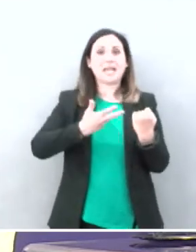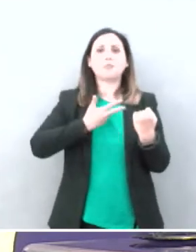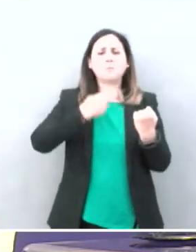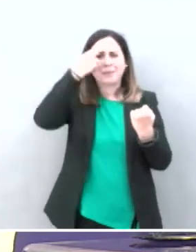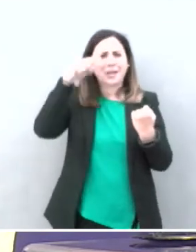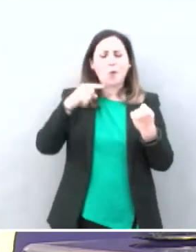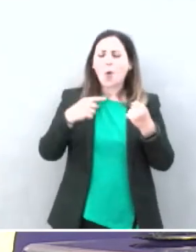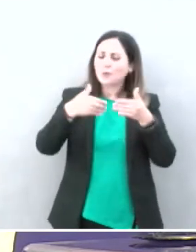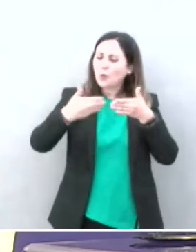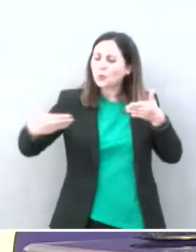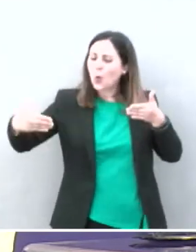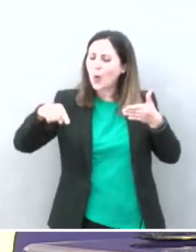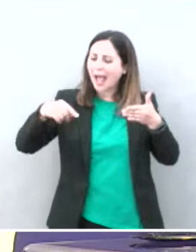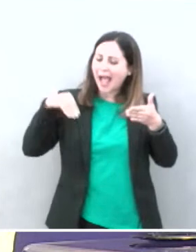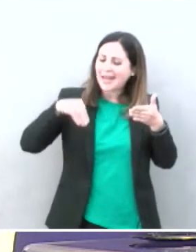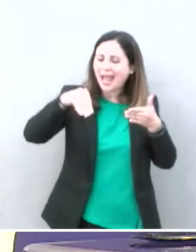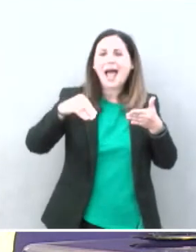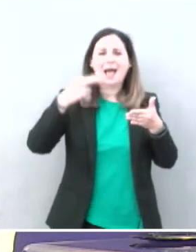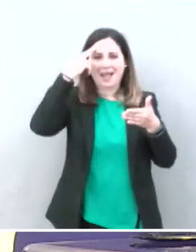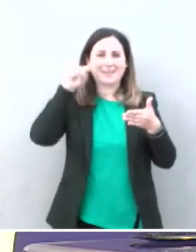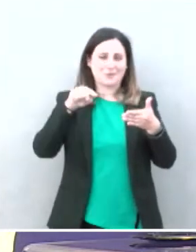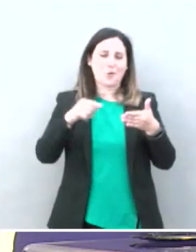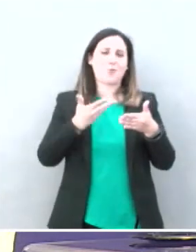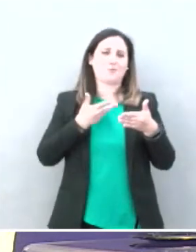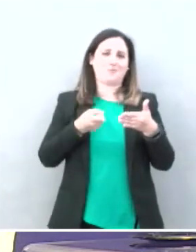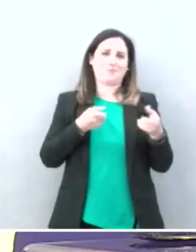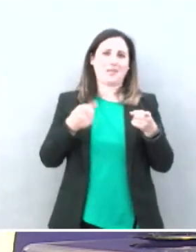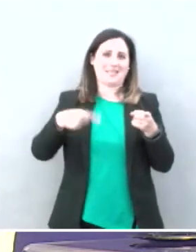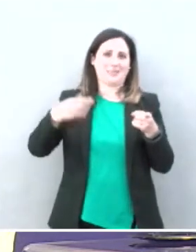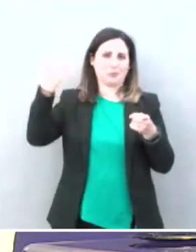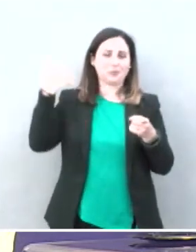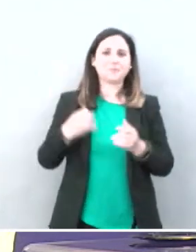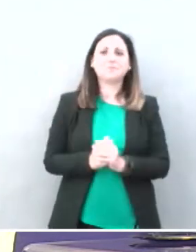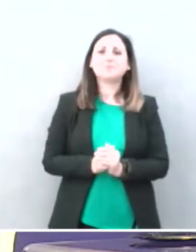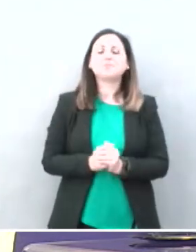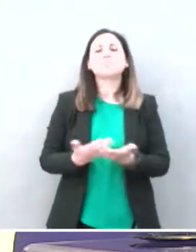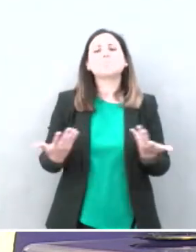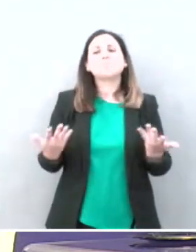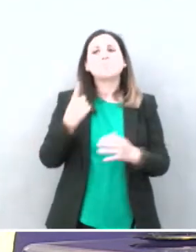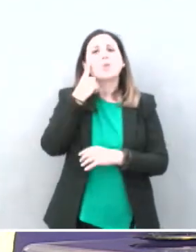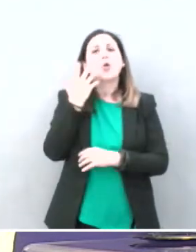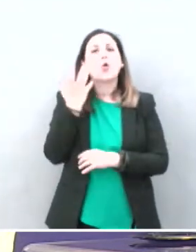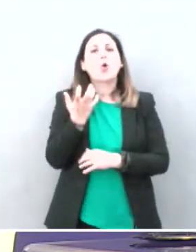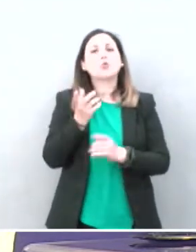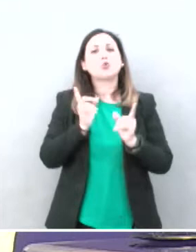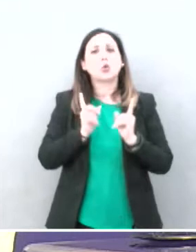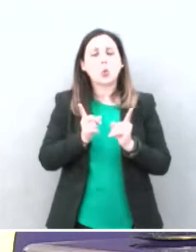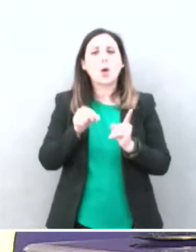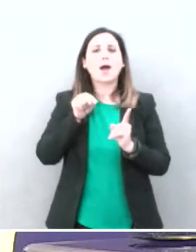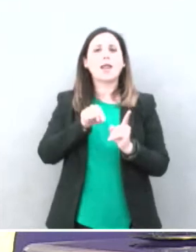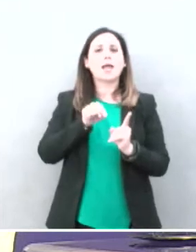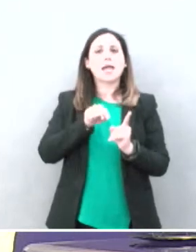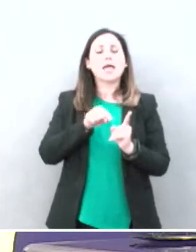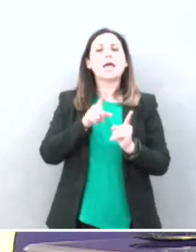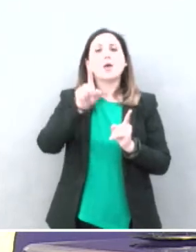riti connessi. Però il concetto è che si evolve anche, diciamo